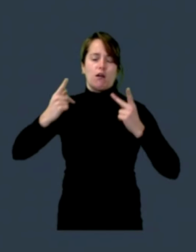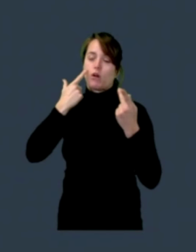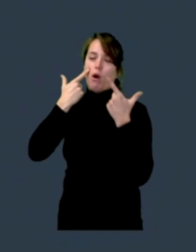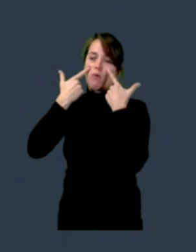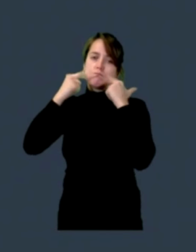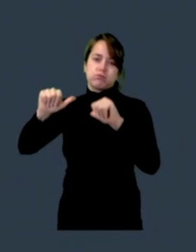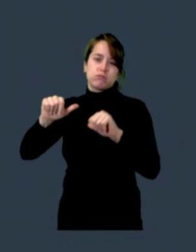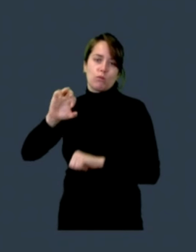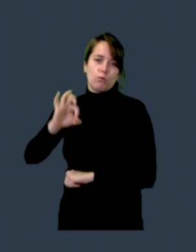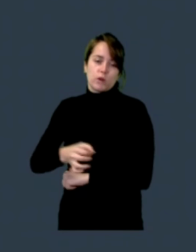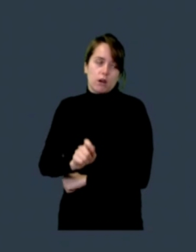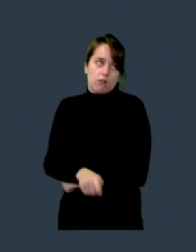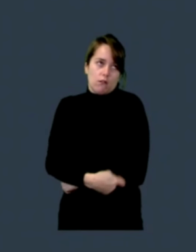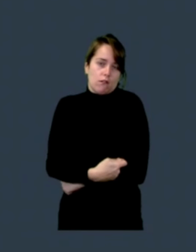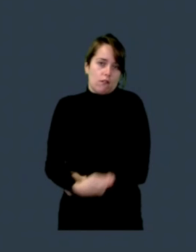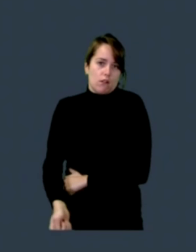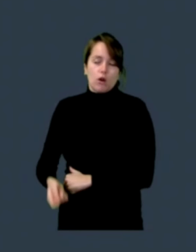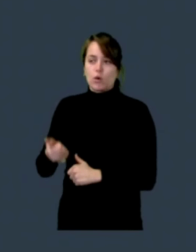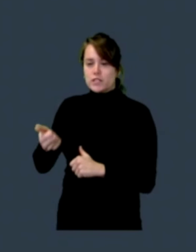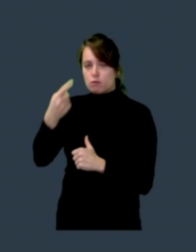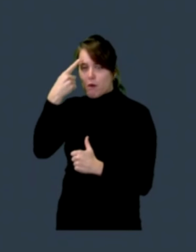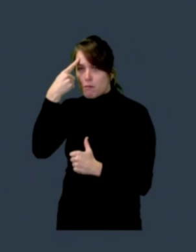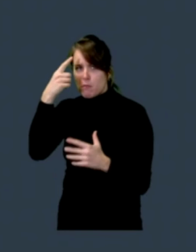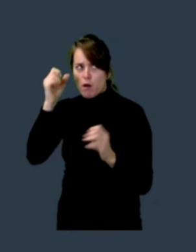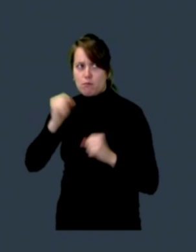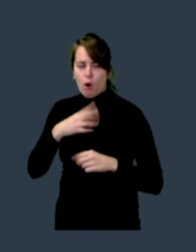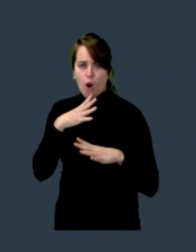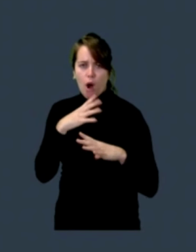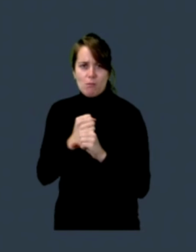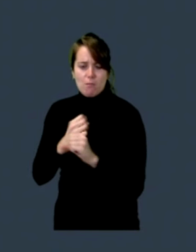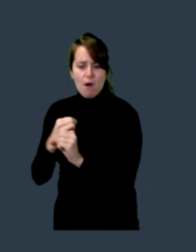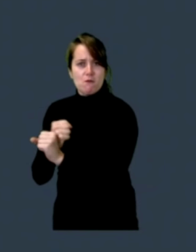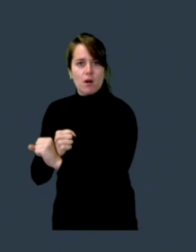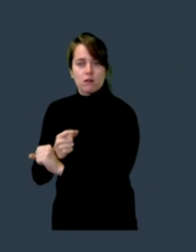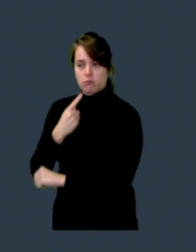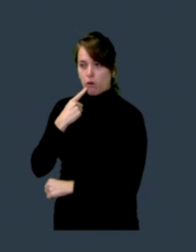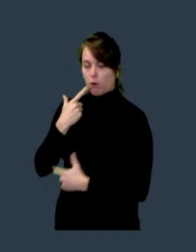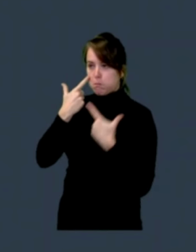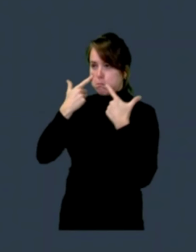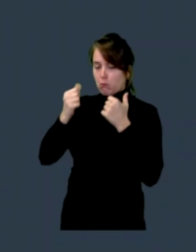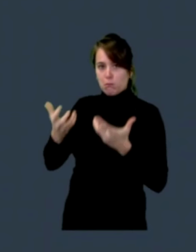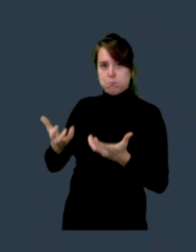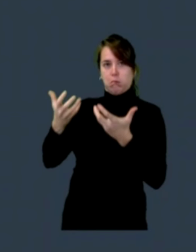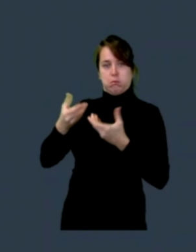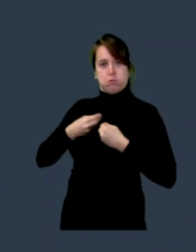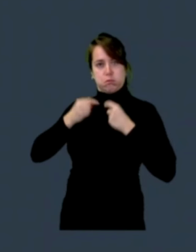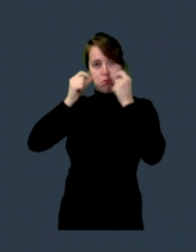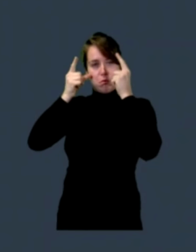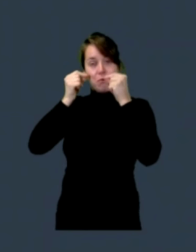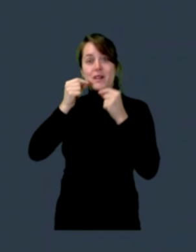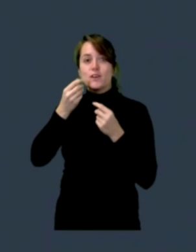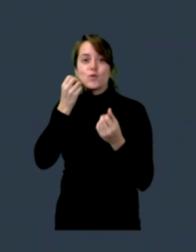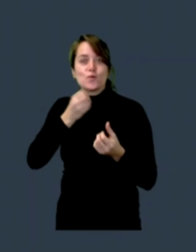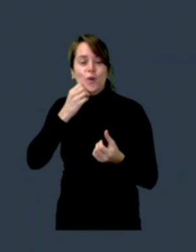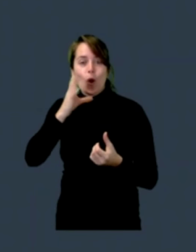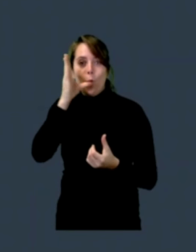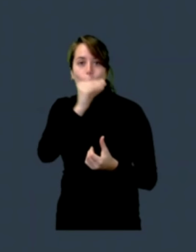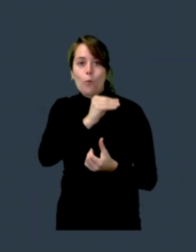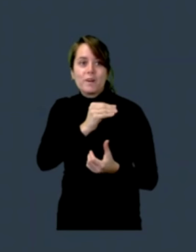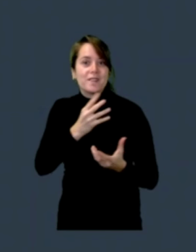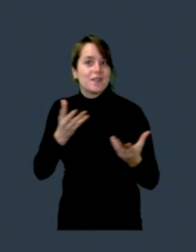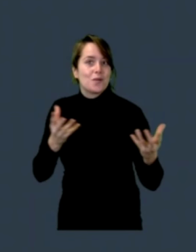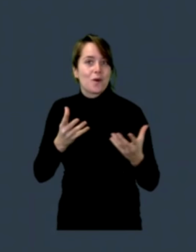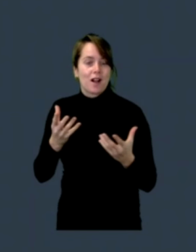de sa capacité de synthèse qui était assez éblouissante. mais on évoque moins l'attention qu'il portait